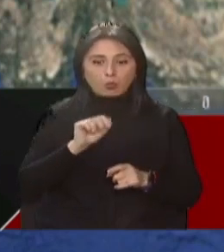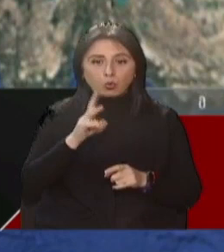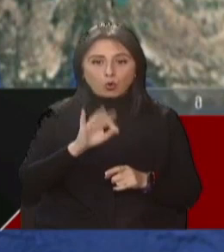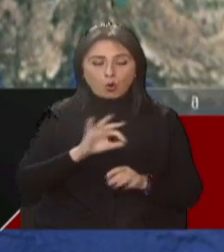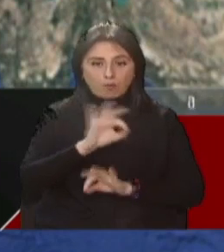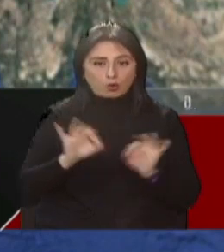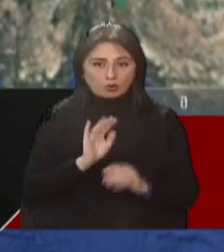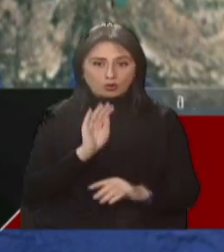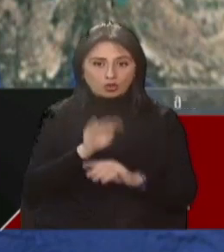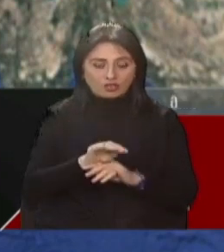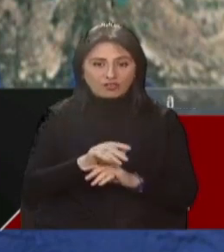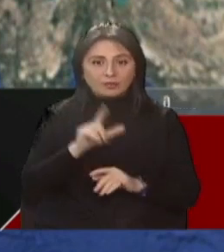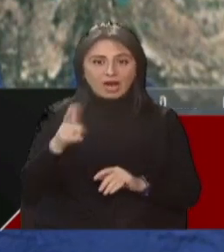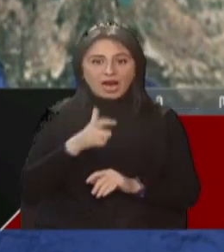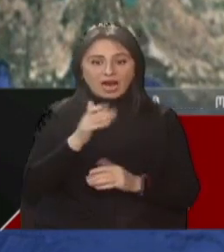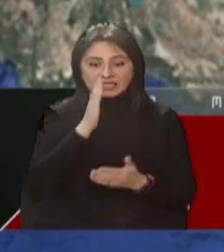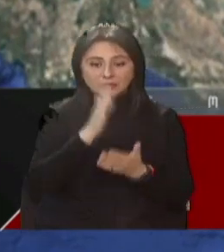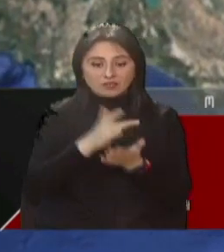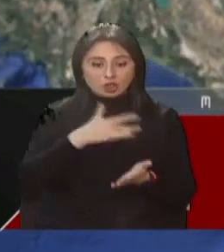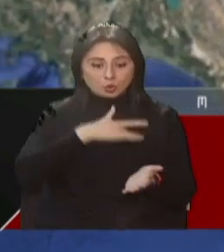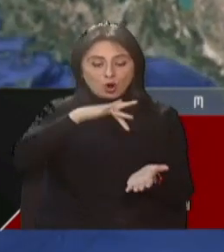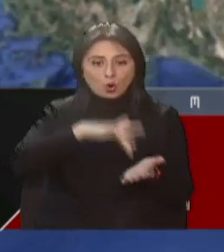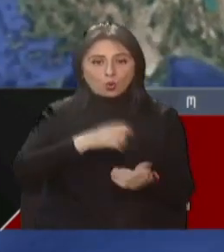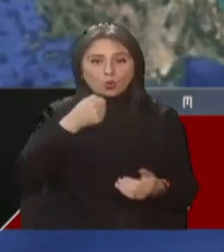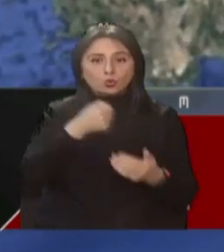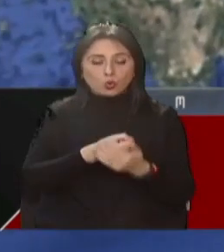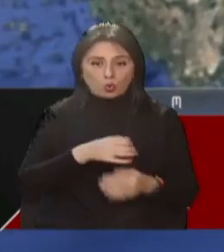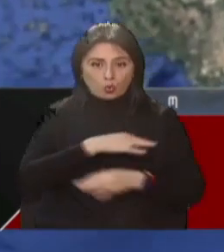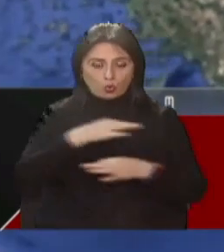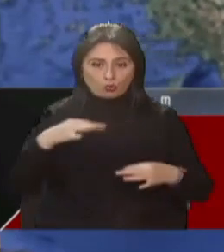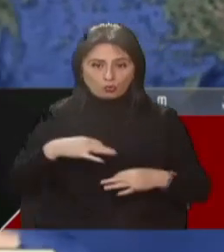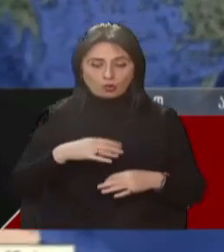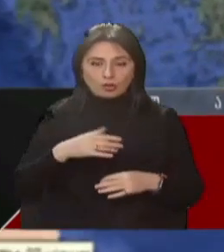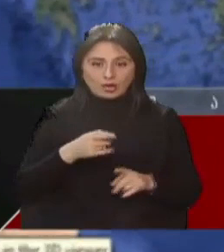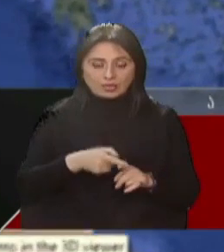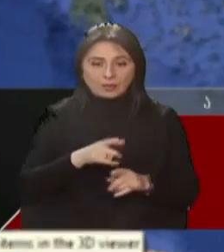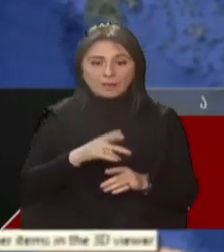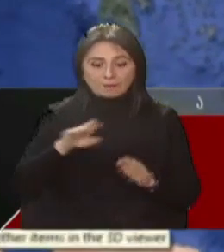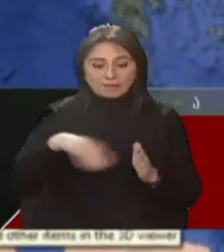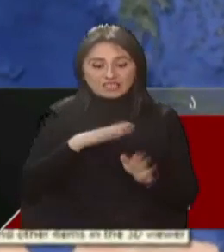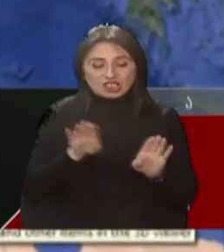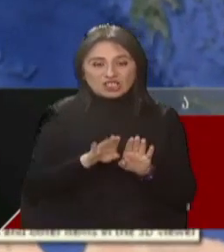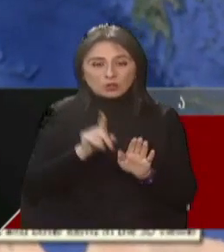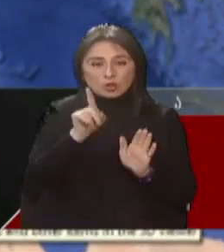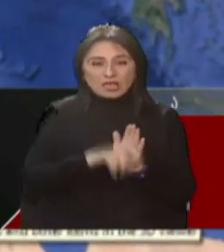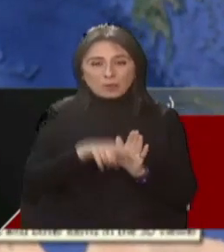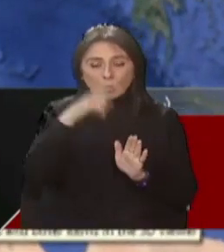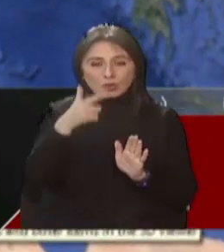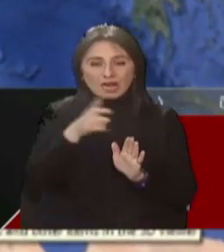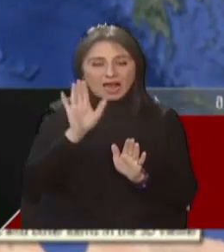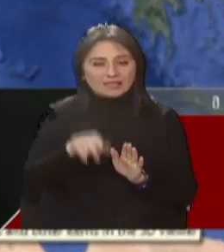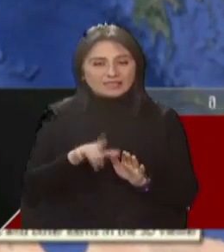ფიქრობდა, რომელსაც თურქმენული გაზი პირდაპირ შუაგულ უნგრეთამდე უნდა მიეტანა, თუმცა მაშინ არჩევანი მაინც შედარებით იაფ რუსულ გაზზე გაკეთდა